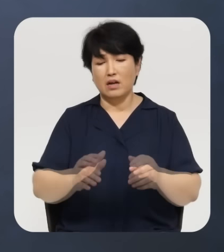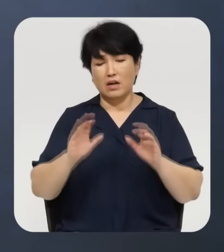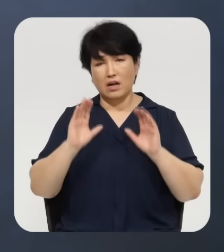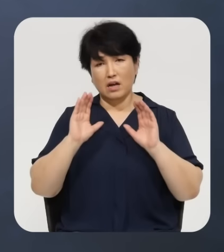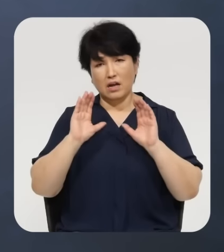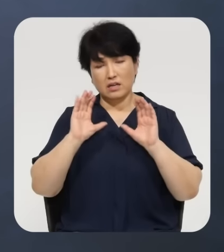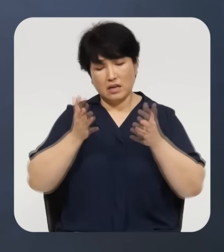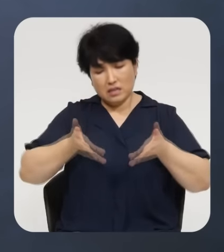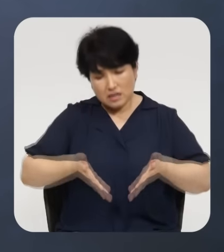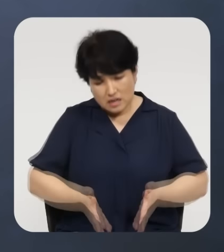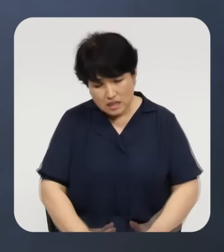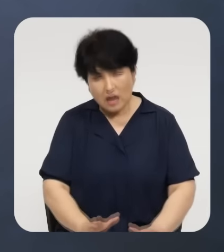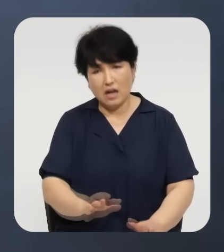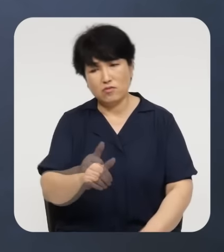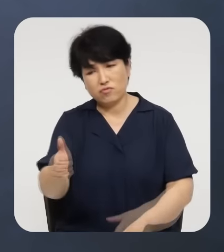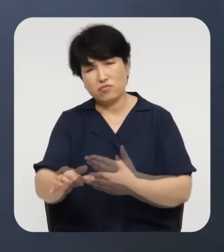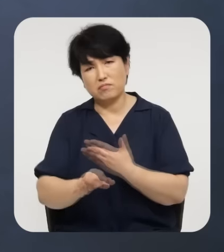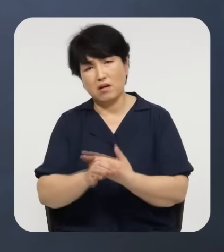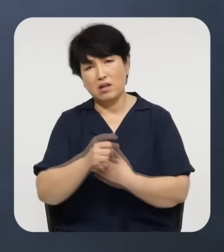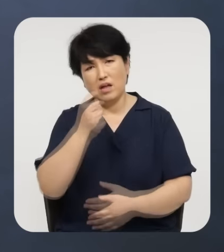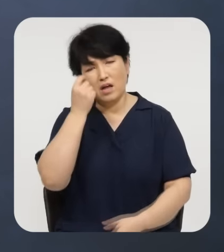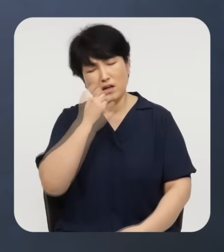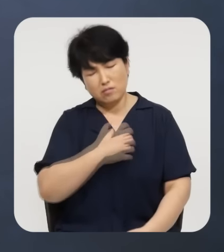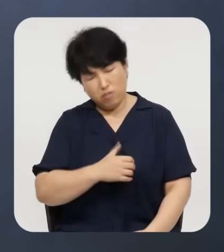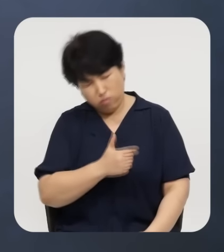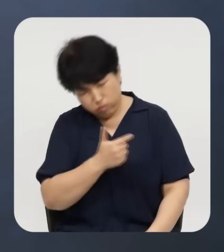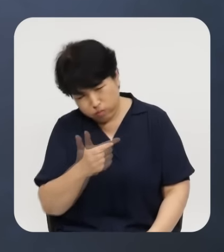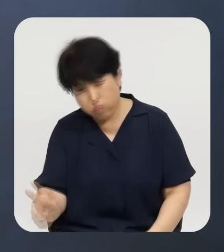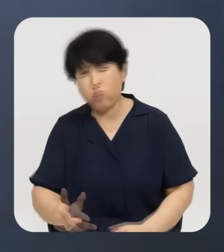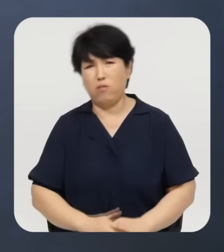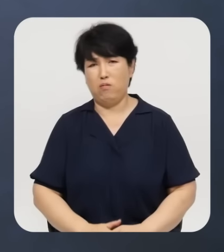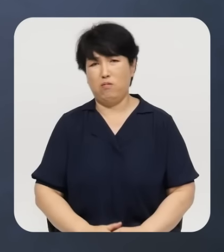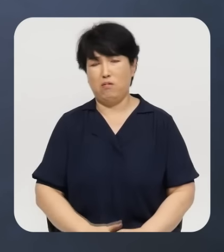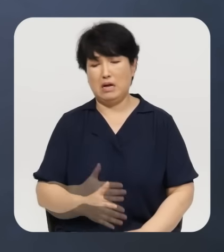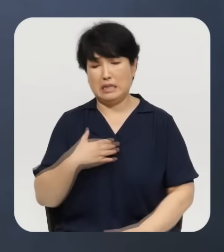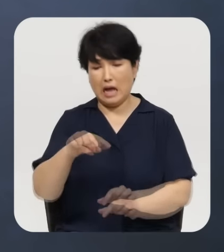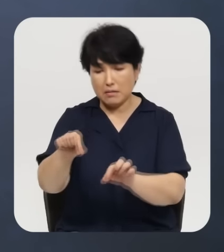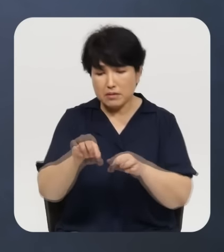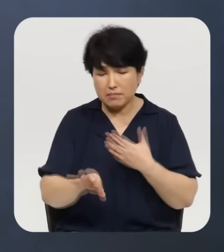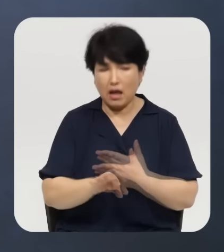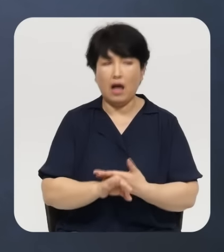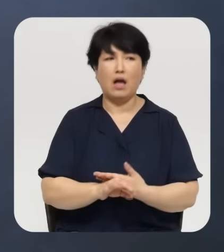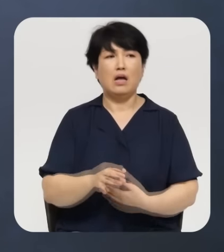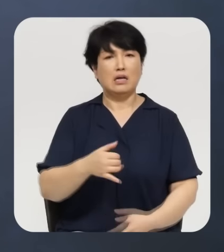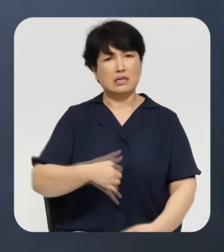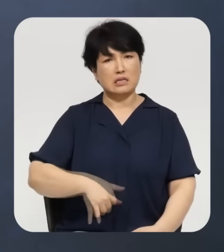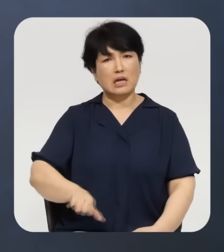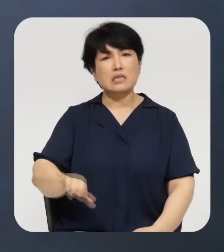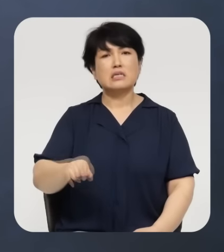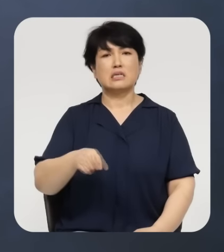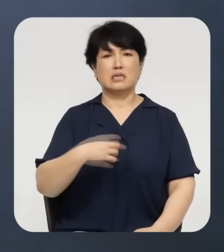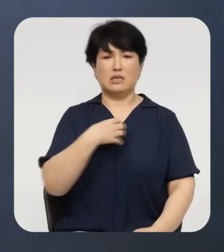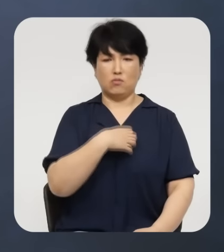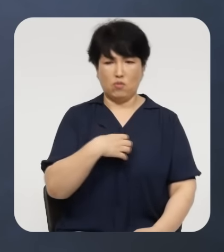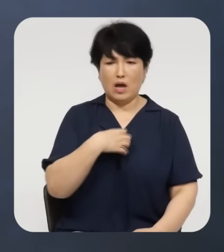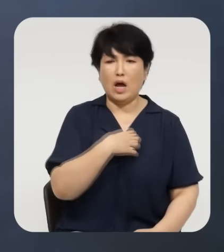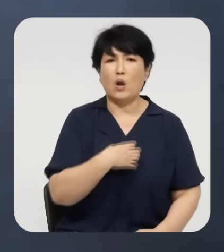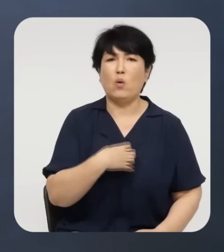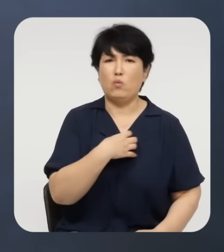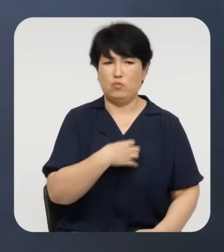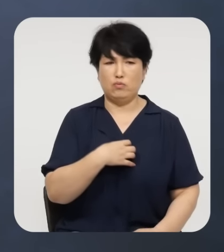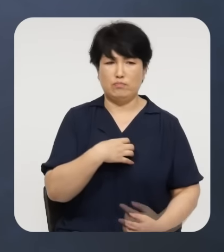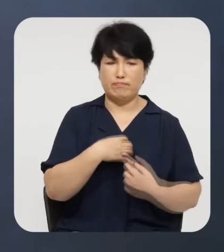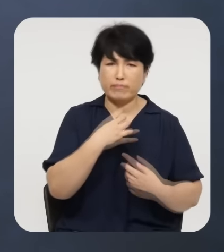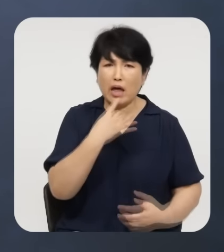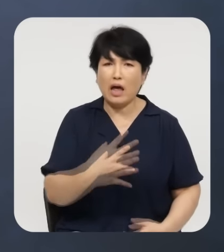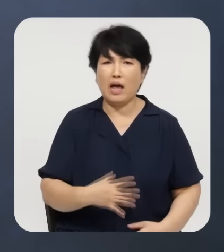이렇게 자녀를 낳아가지고 이렇게 죽으니까 이렇게 슬프니까 나 같으면 아 이게 자식이 괴로움의 덩어리구나. 자식은